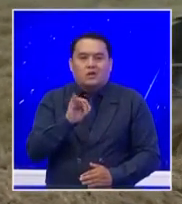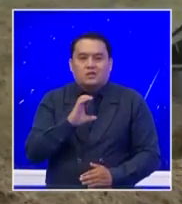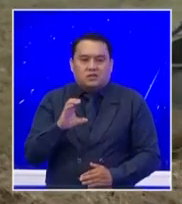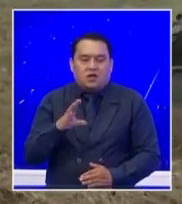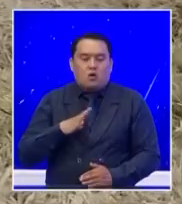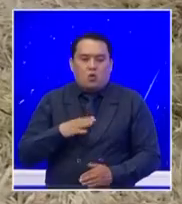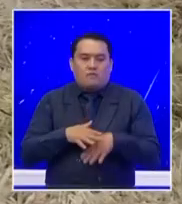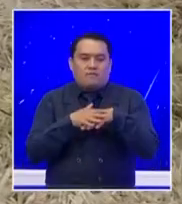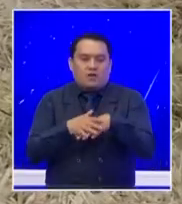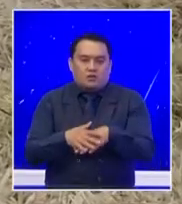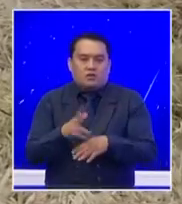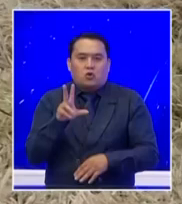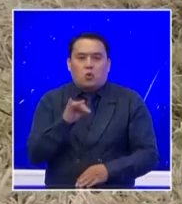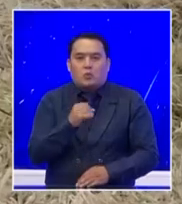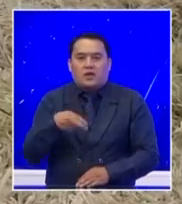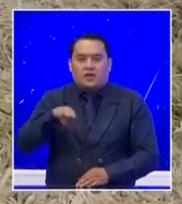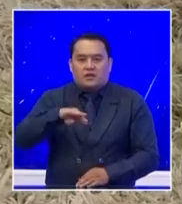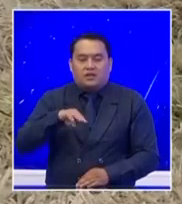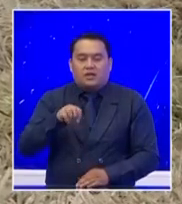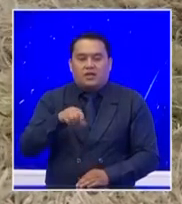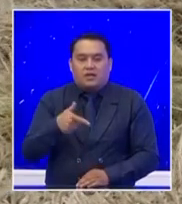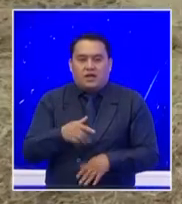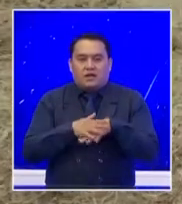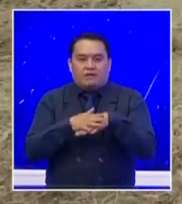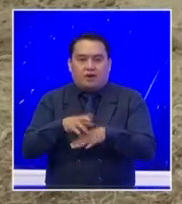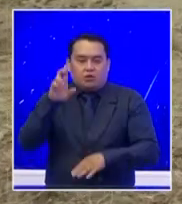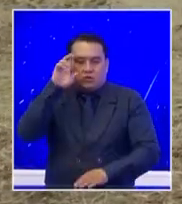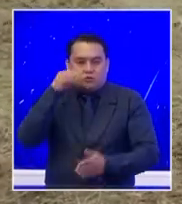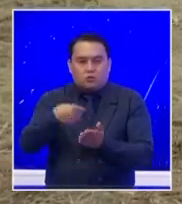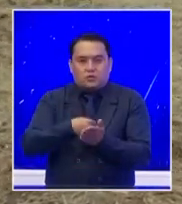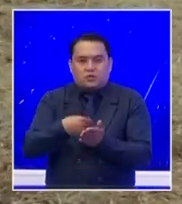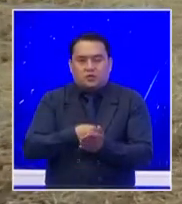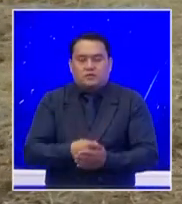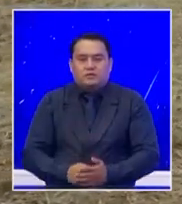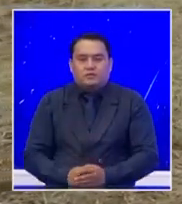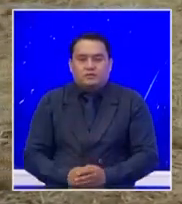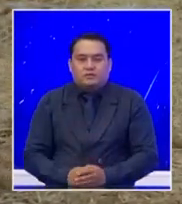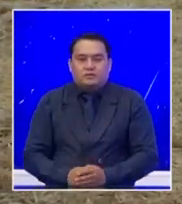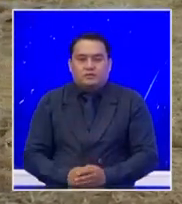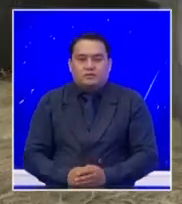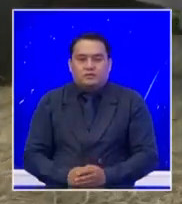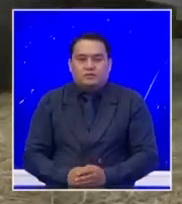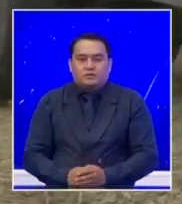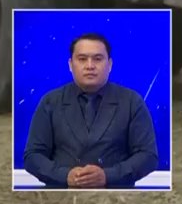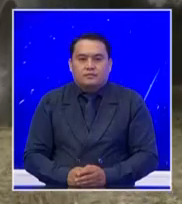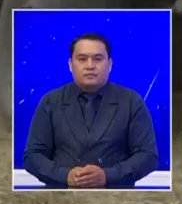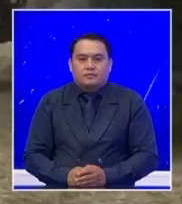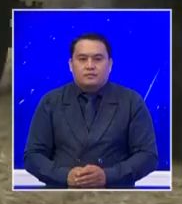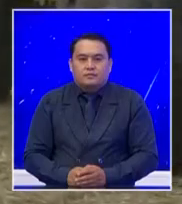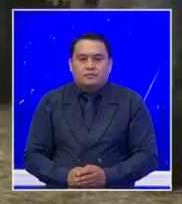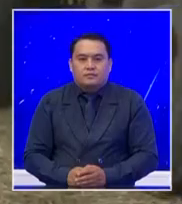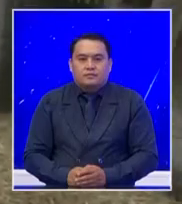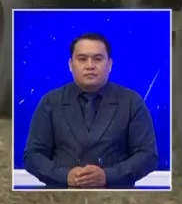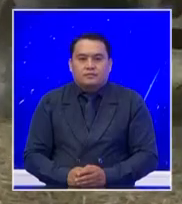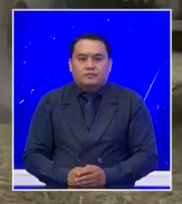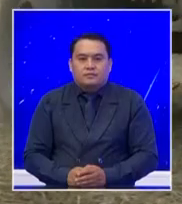текущем году выделено более 3 300 000 тенге государственных субсидий. Евгения Присяжная, Бекзат Кажмуханов, телеканал ЖТСУ,